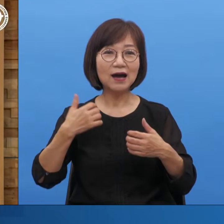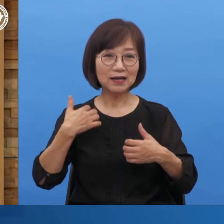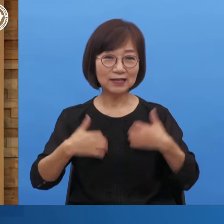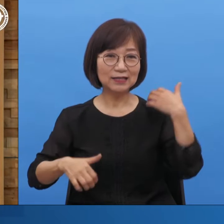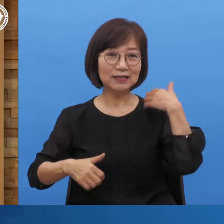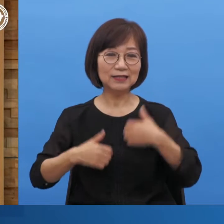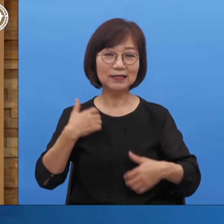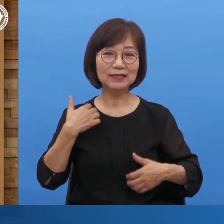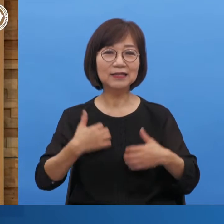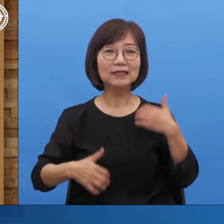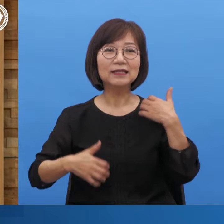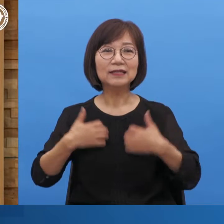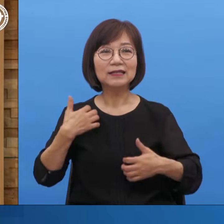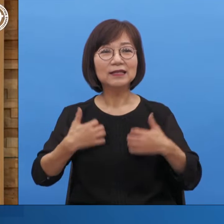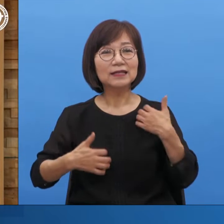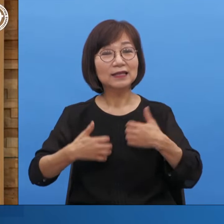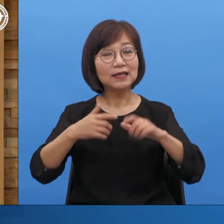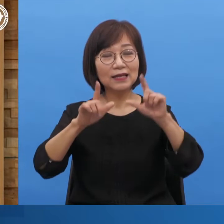살아가리